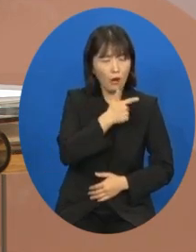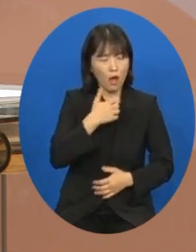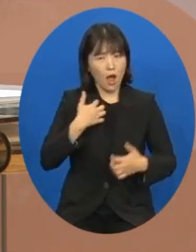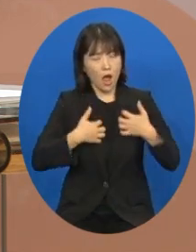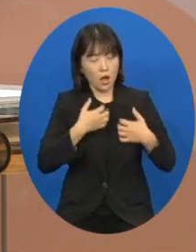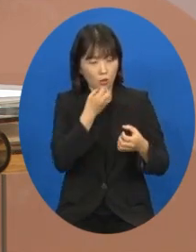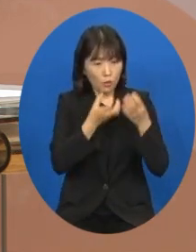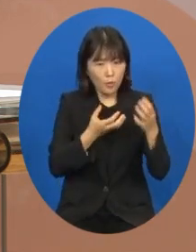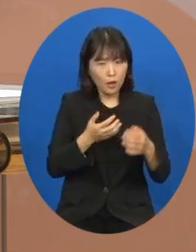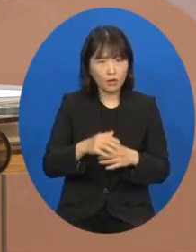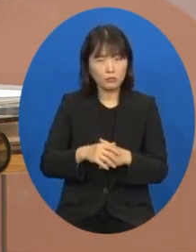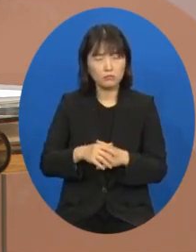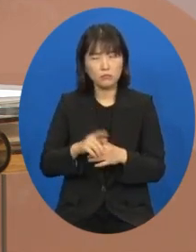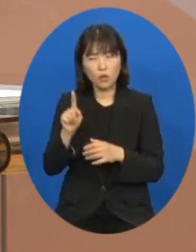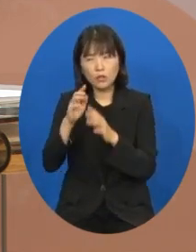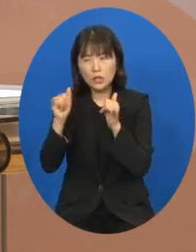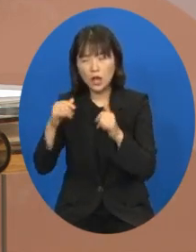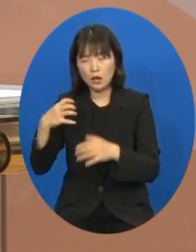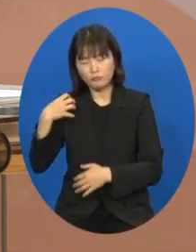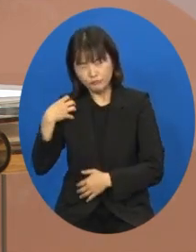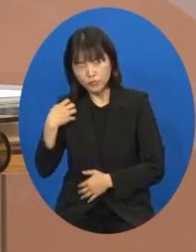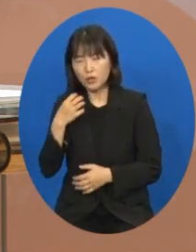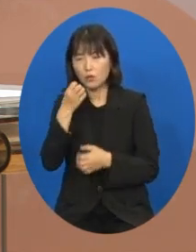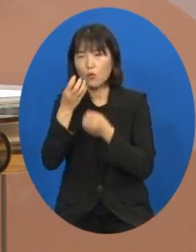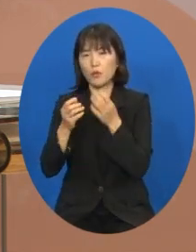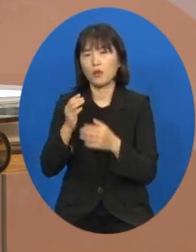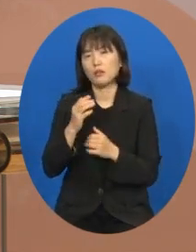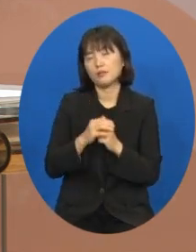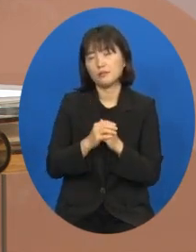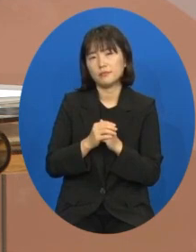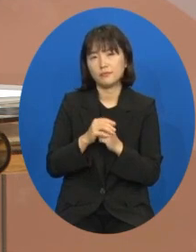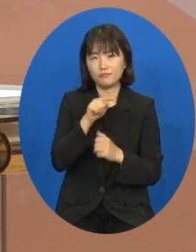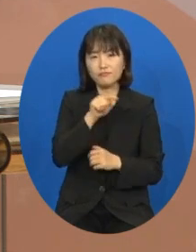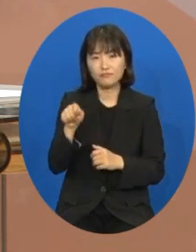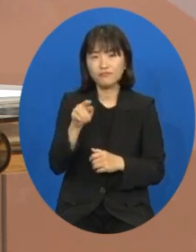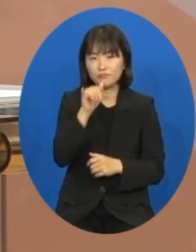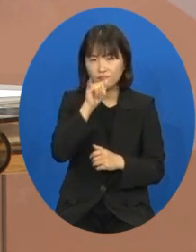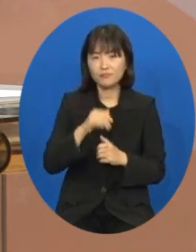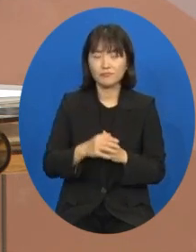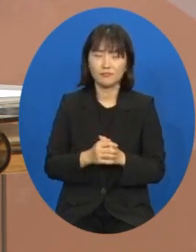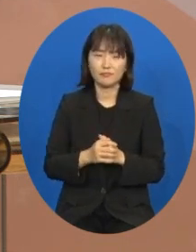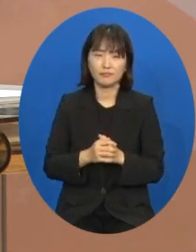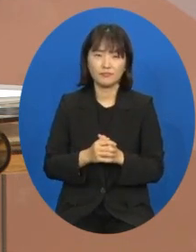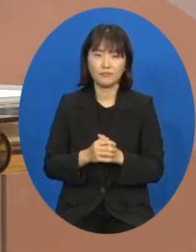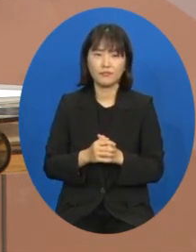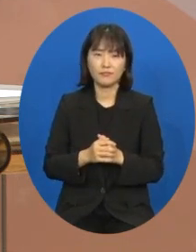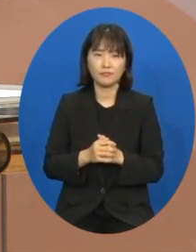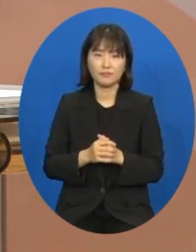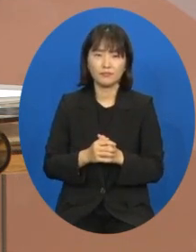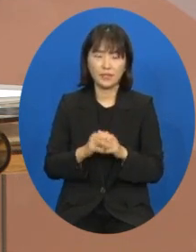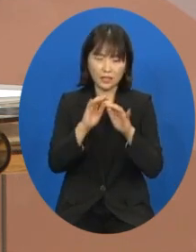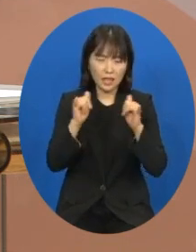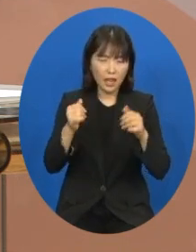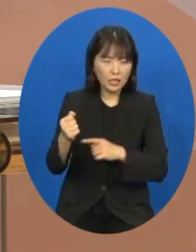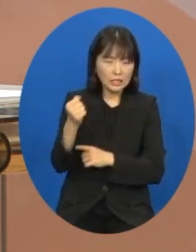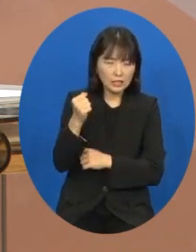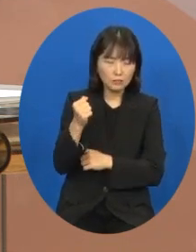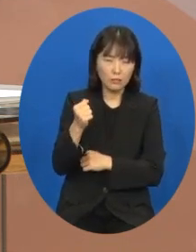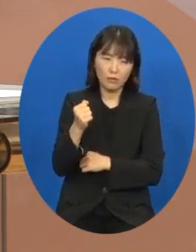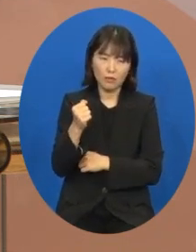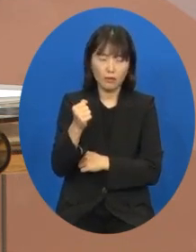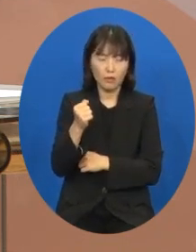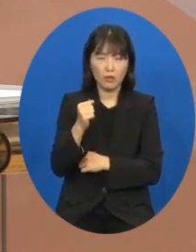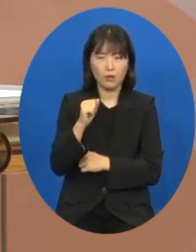고백이고 어떤 사람에게는 아주 부담스러운 고백이 될 수도 있습니다. 그건 뭐 사람의 힘으로 어떻게 할 수가